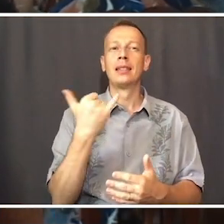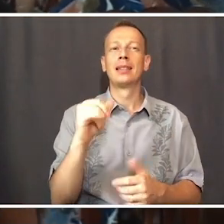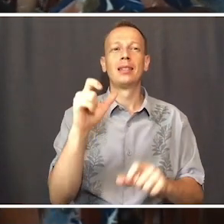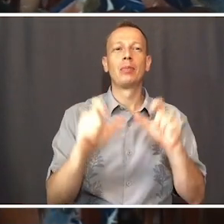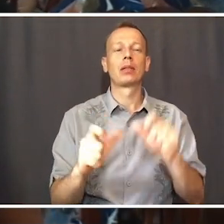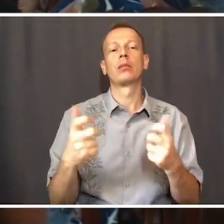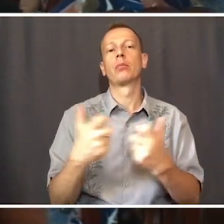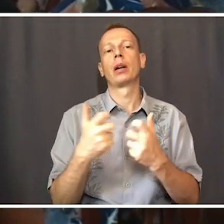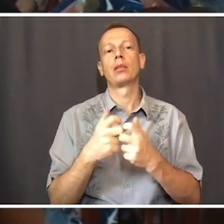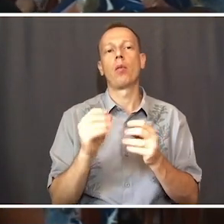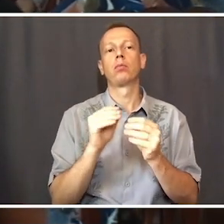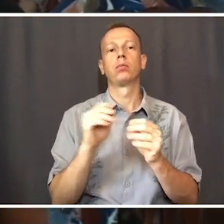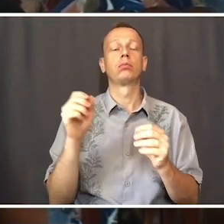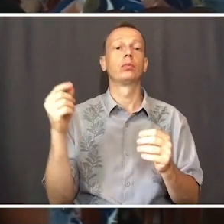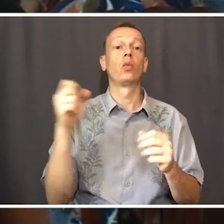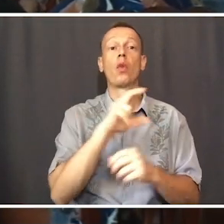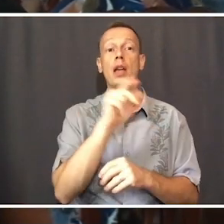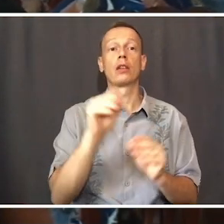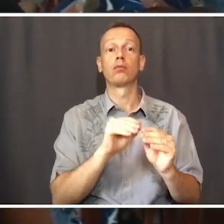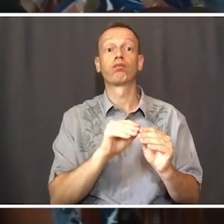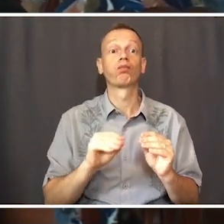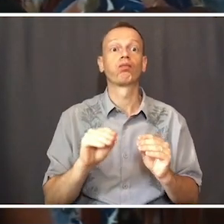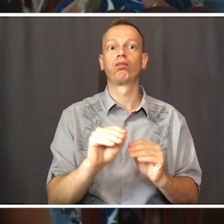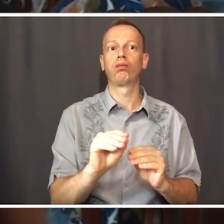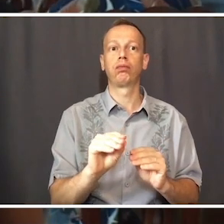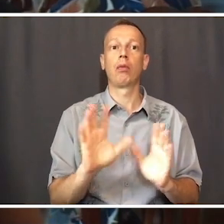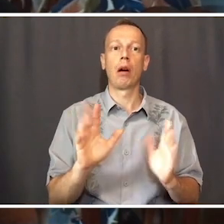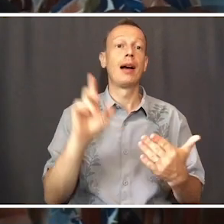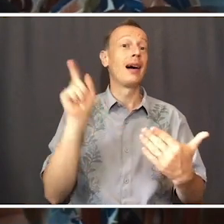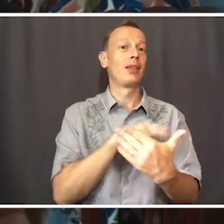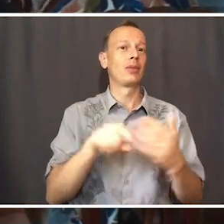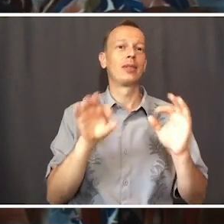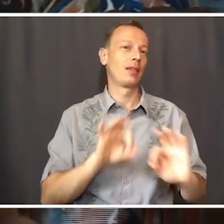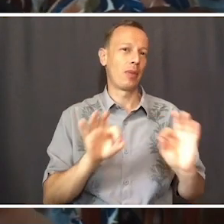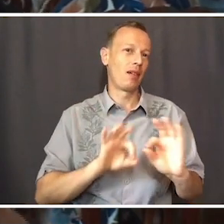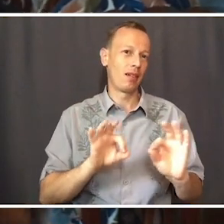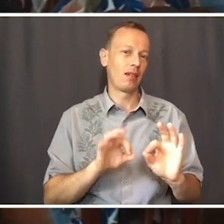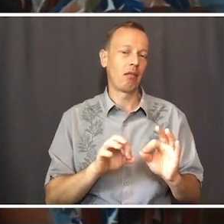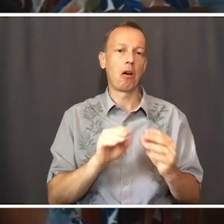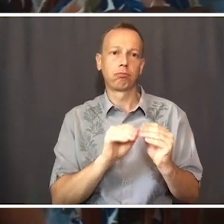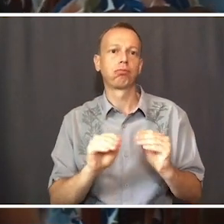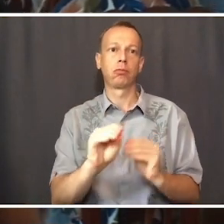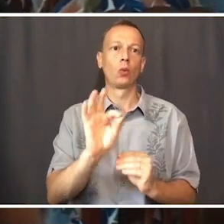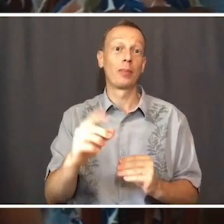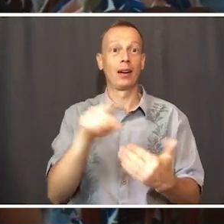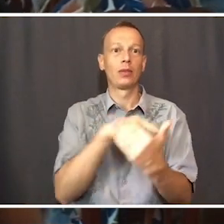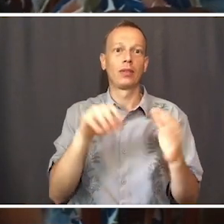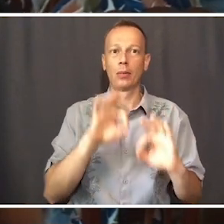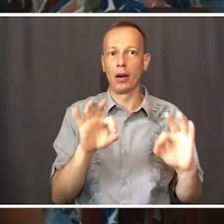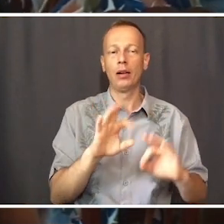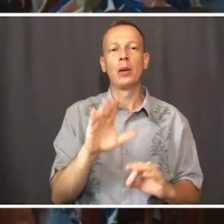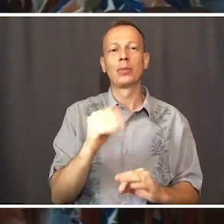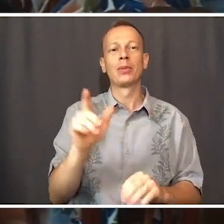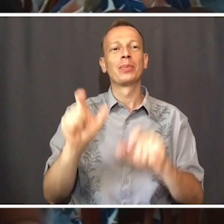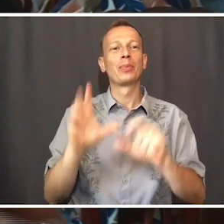leur séjour, en tout cas pour l'instant, il n'y a pas d'annulation. Voilà, tous les professionnels du tourisme étaient donc